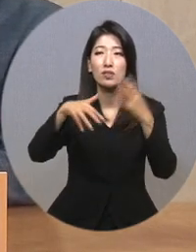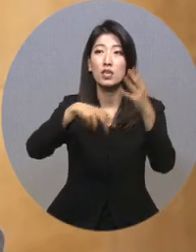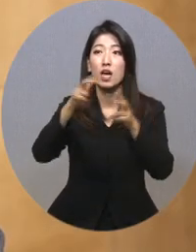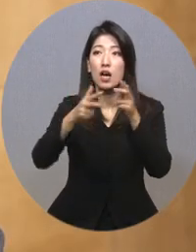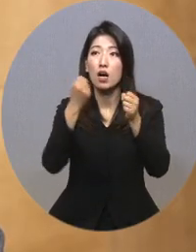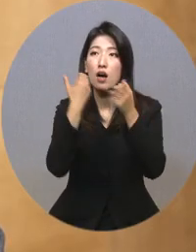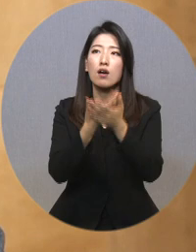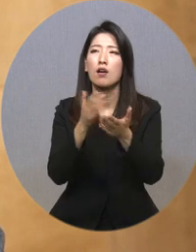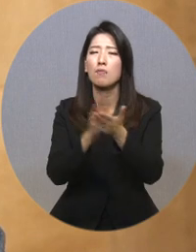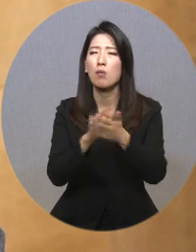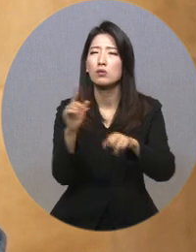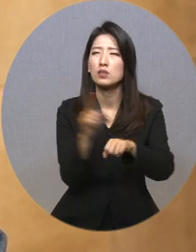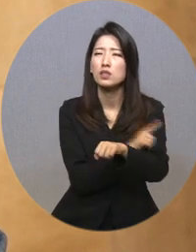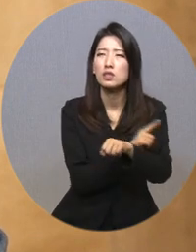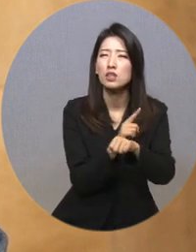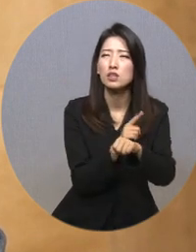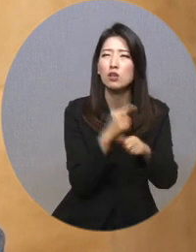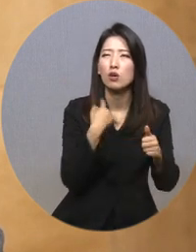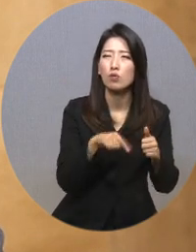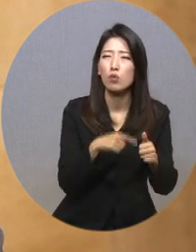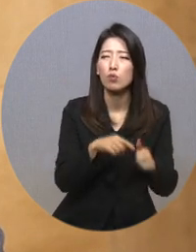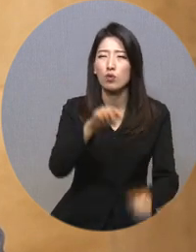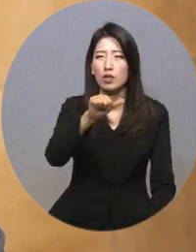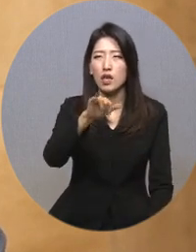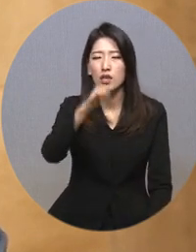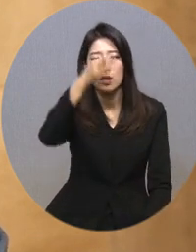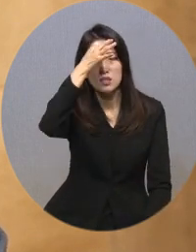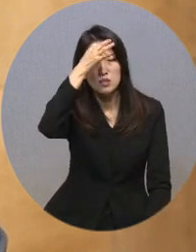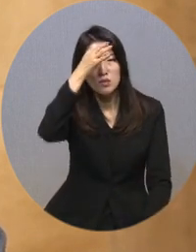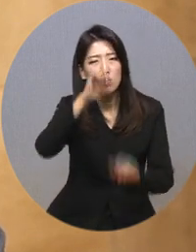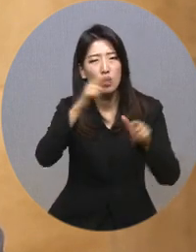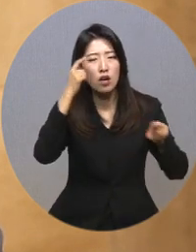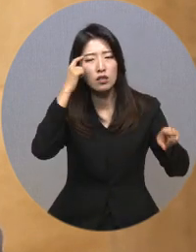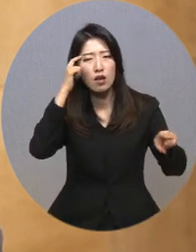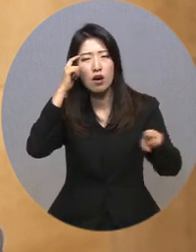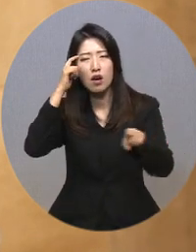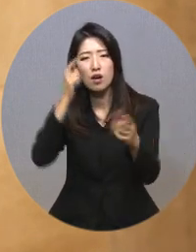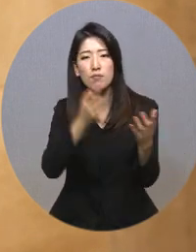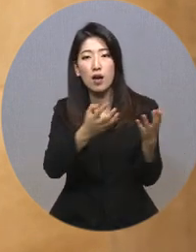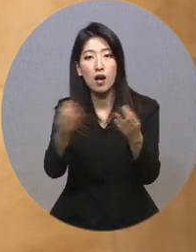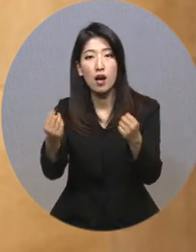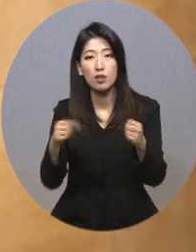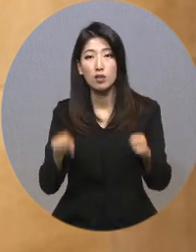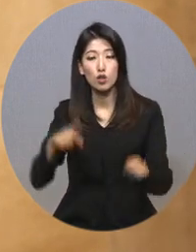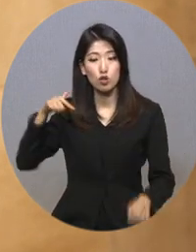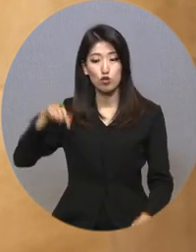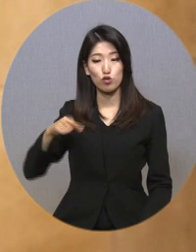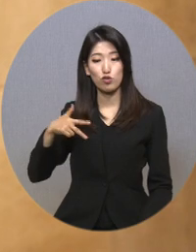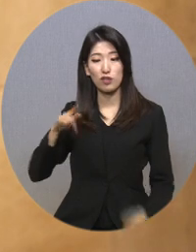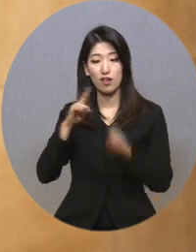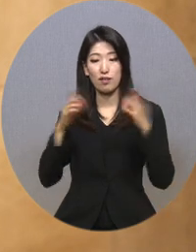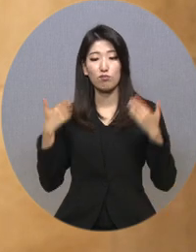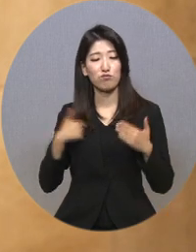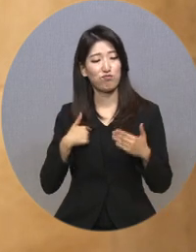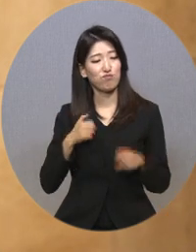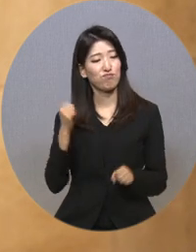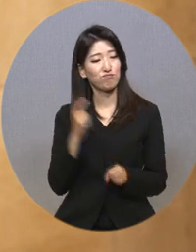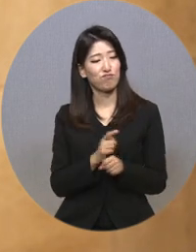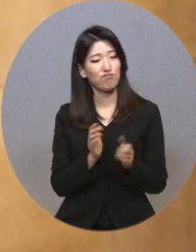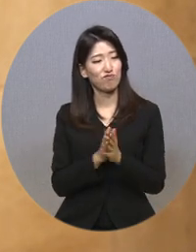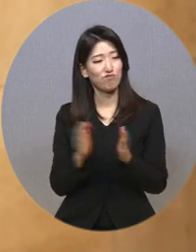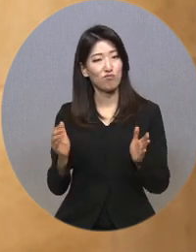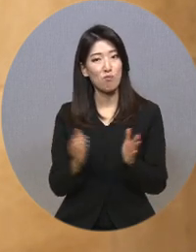예. 디지털화나 아니면 예. AI를 접목한 기술 교육이나 예. 이런 것들을 추진하고 있지만 예. 이미 지금 먼저 시작을 하고 계셨습니다. 예. 예.